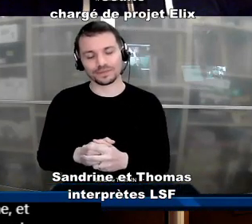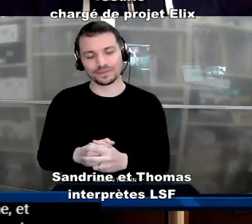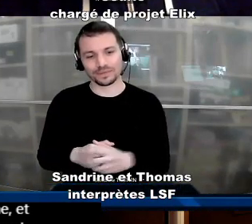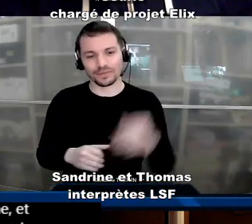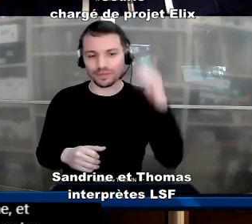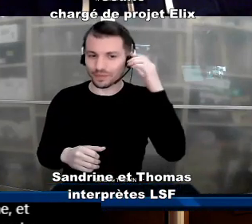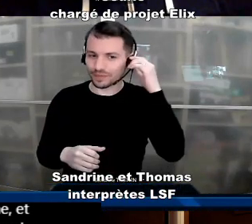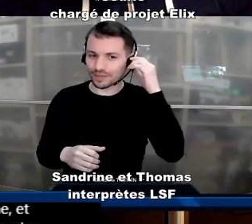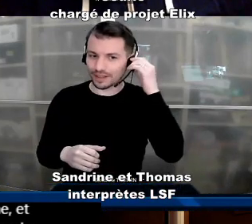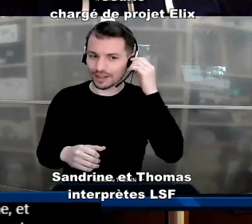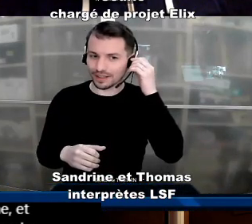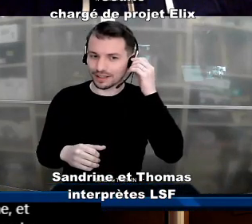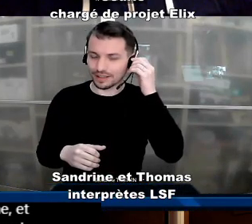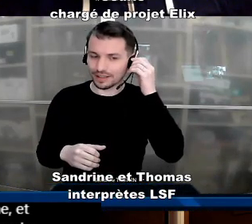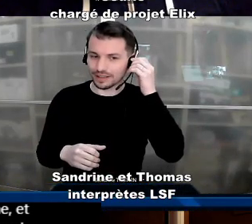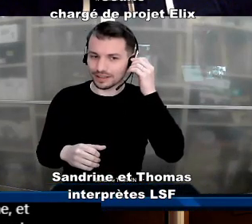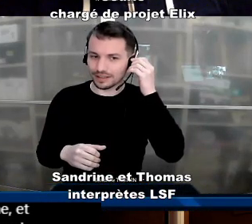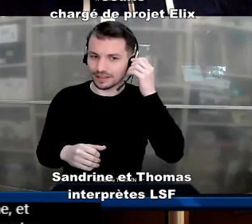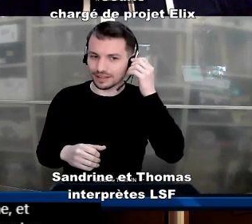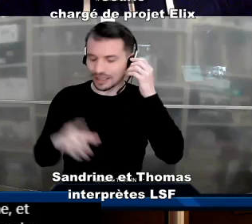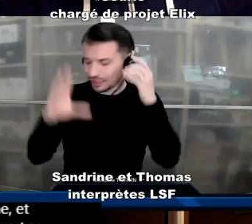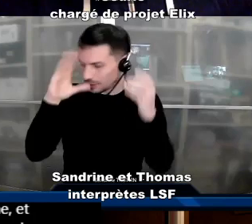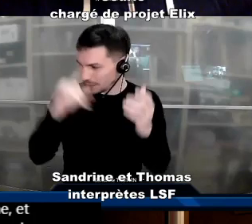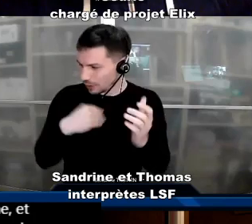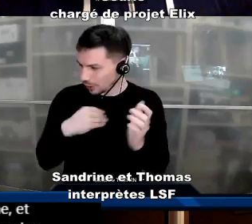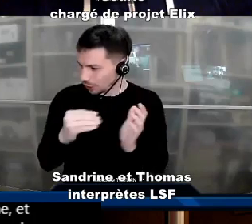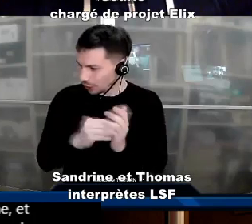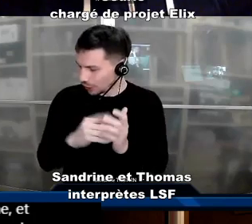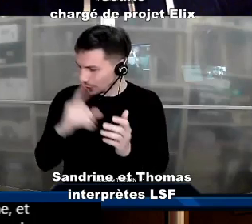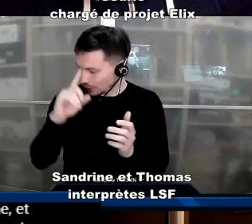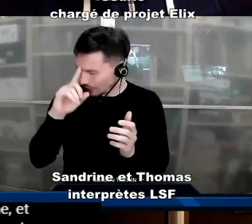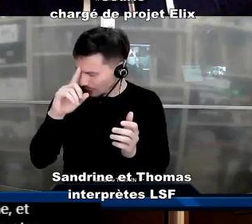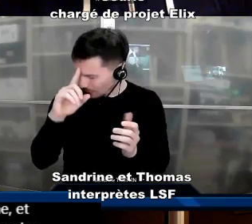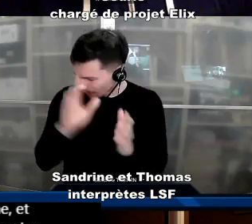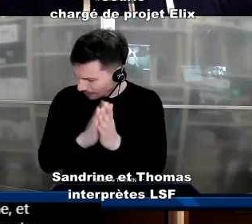Donc j'avais noté quelque chose.